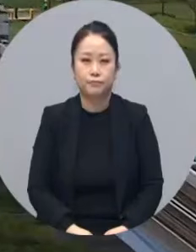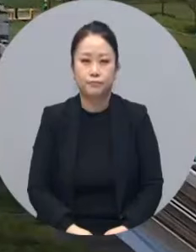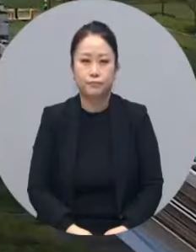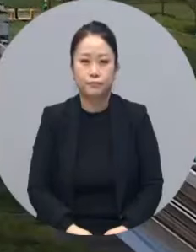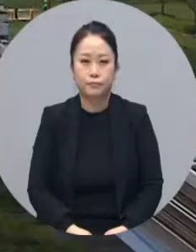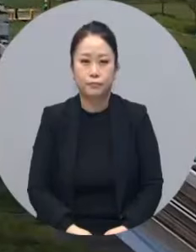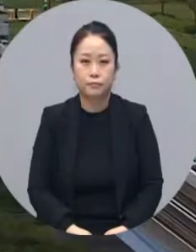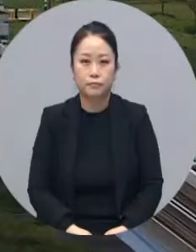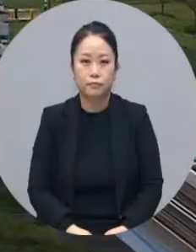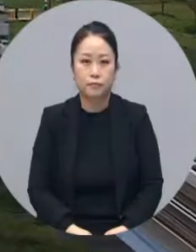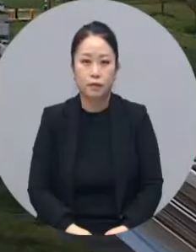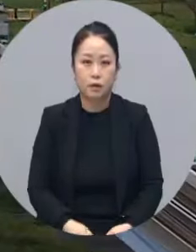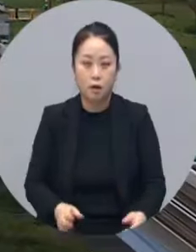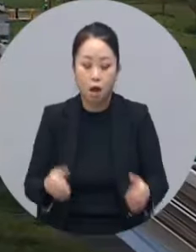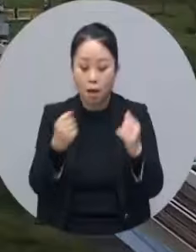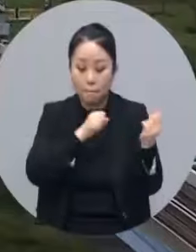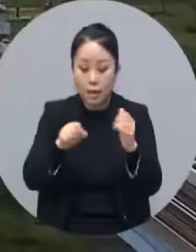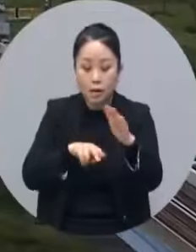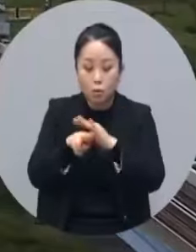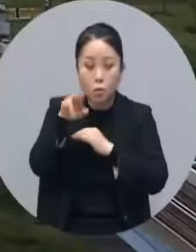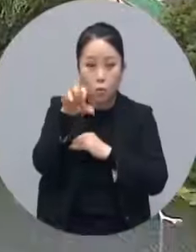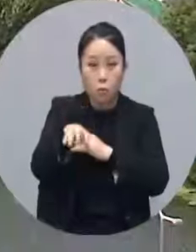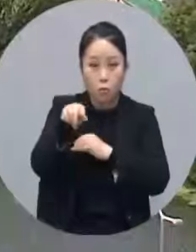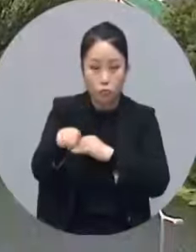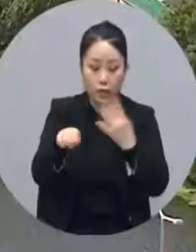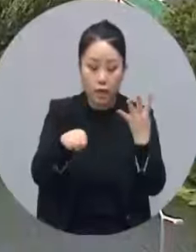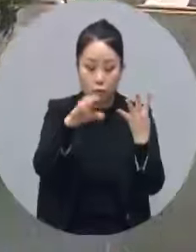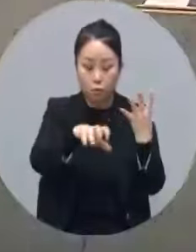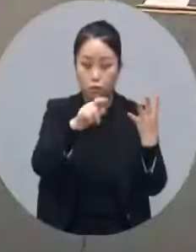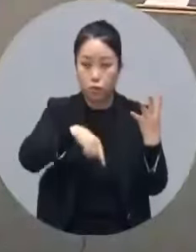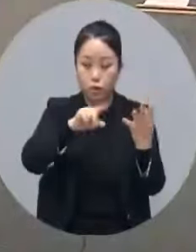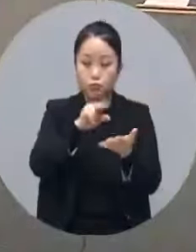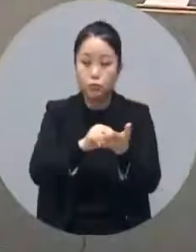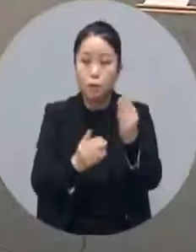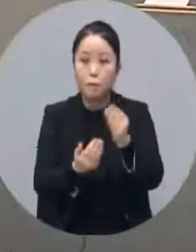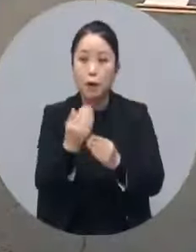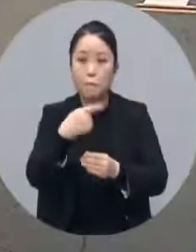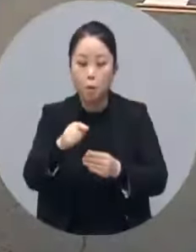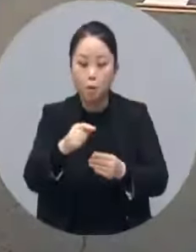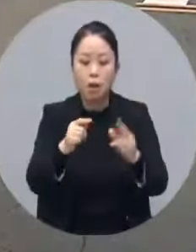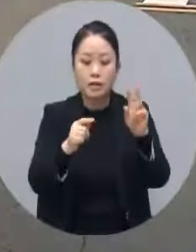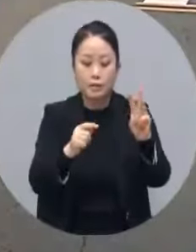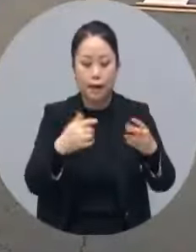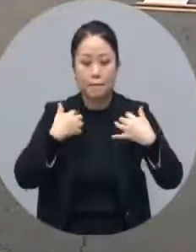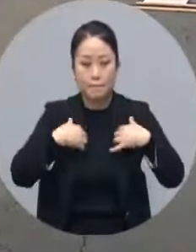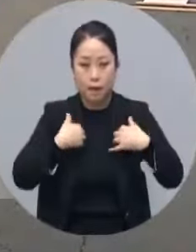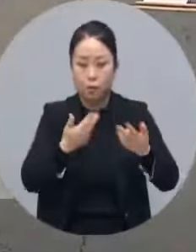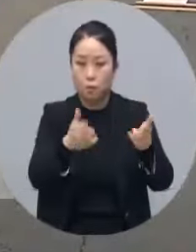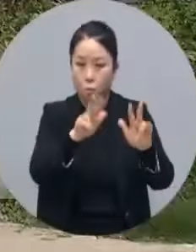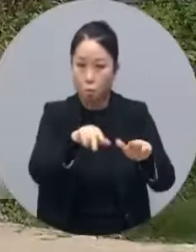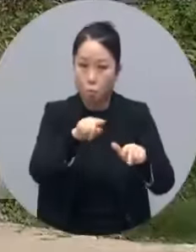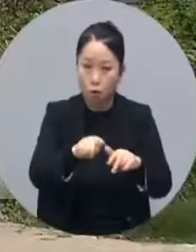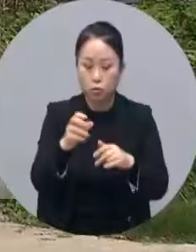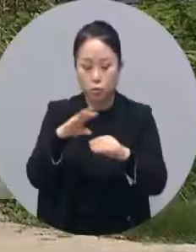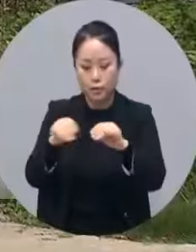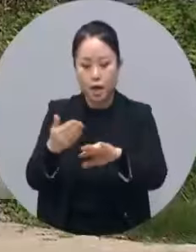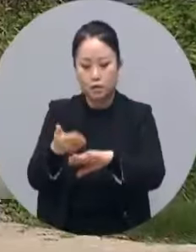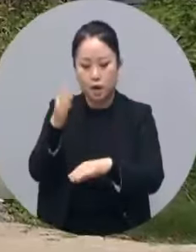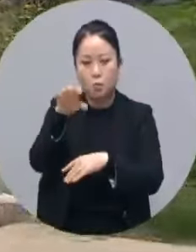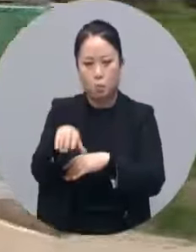기자입니다 피난통로 네곳 중 문제가 되고 있는 지점은 삼락 생태공원과 사상구 도심 쪽 두 곳입니다